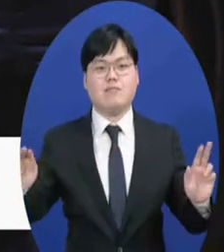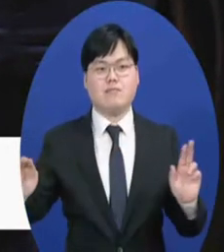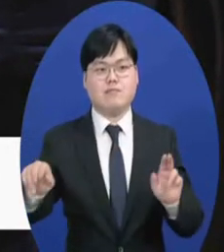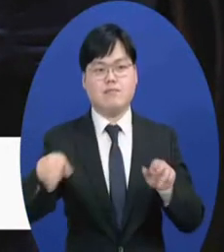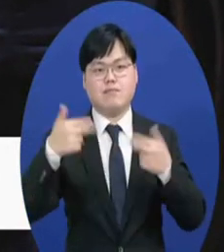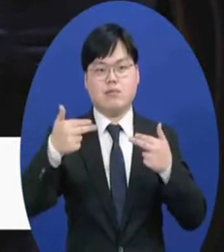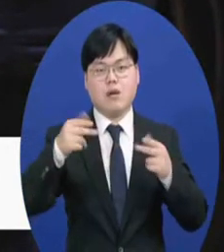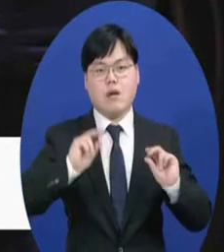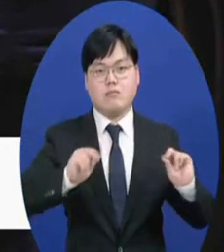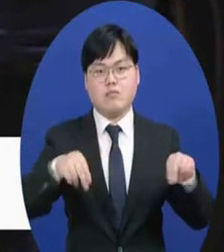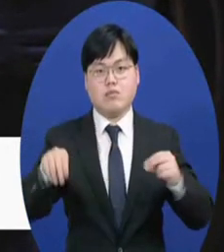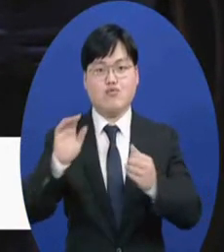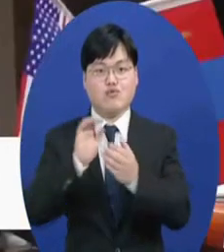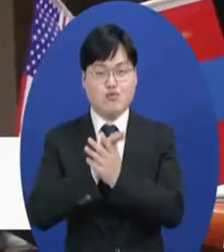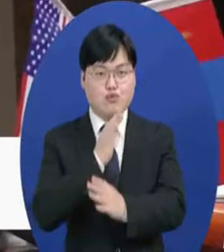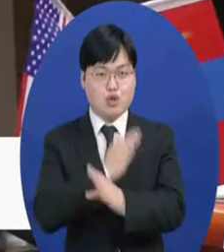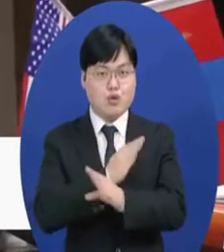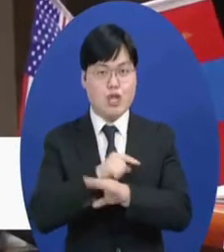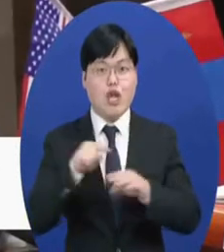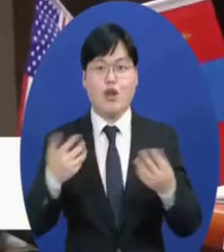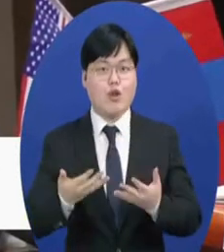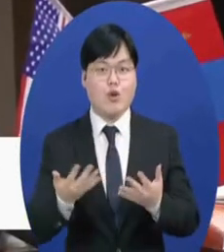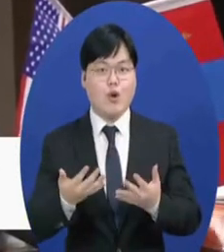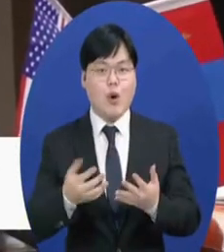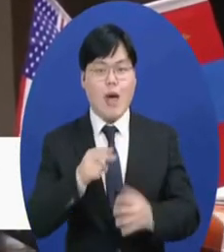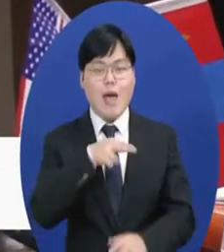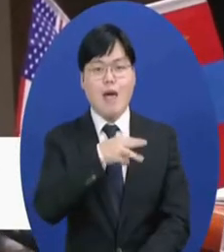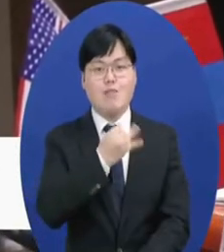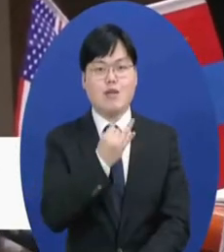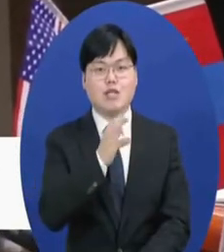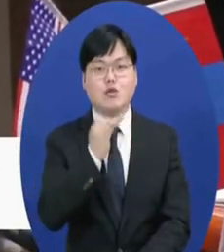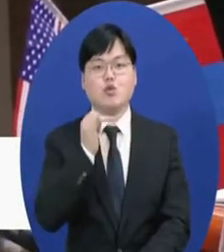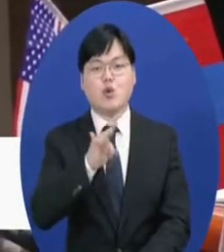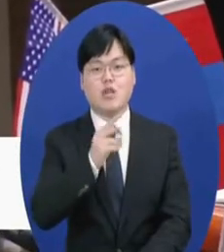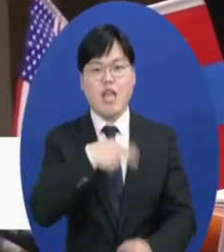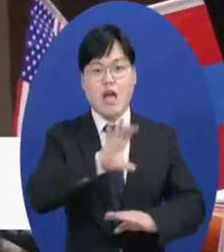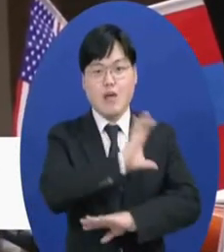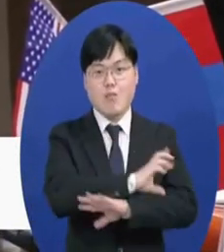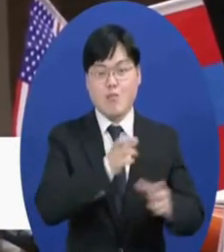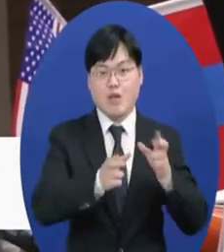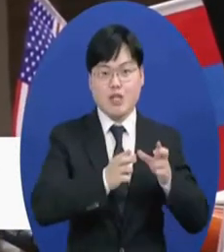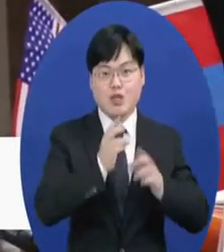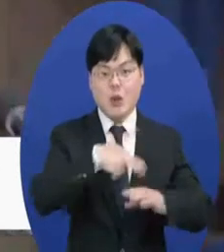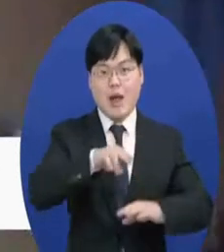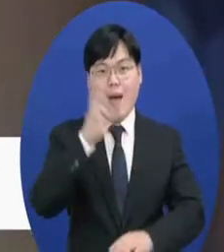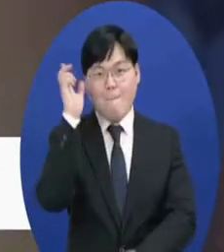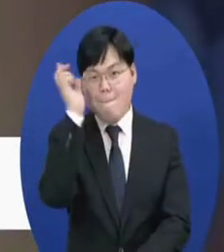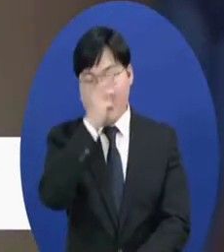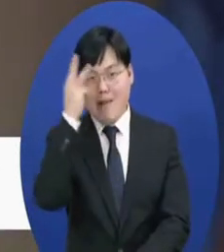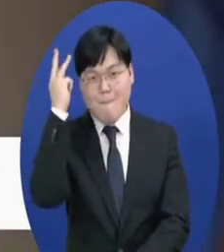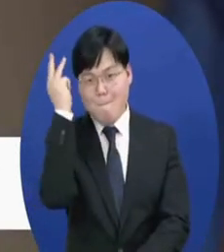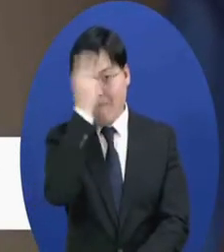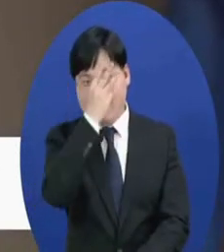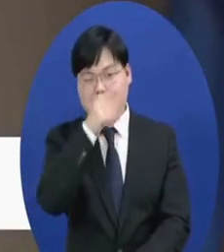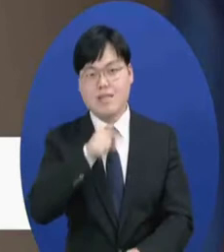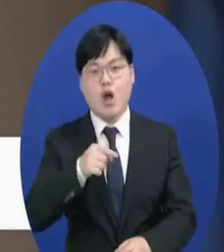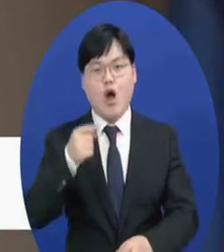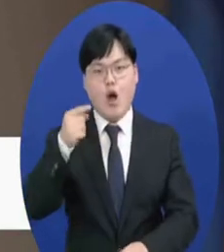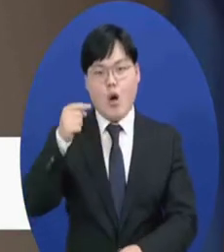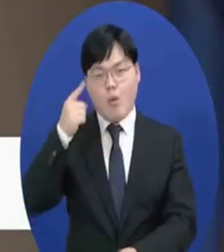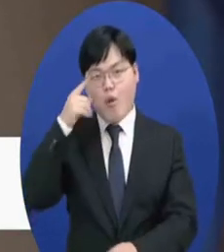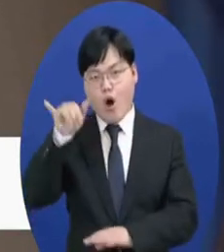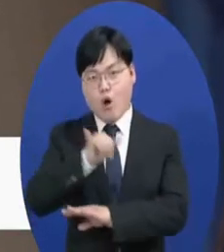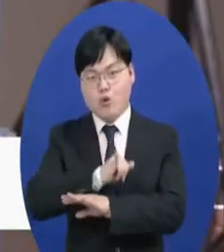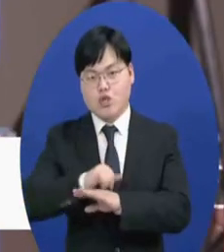харилцан ойлголцлын санамж бичигт гарын үсэг зурлаа. Ингэснээр Миссуригийн их сургуулийн бизнесийн сургуулийн бакалавр, магистрийн сургалтыг